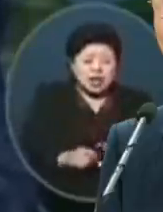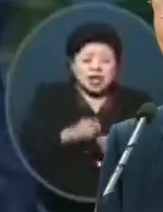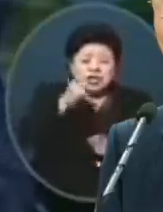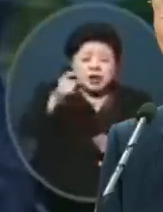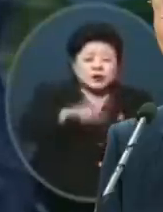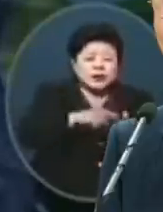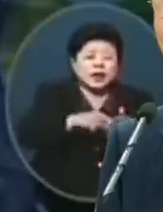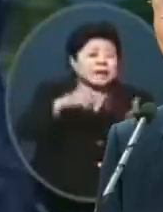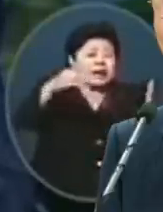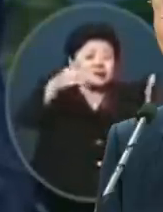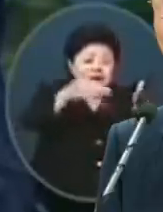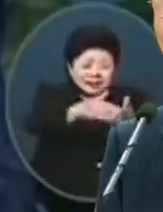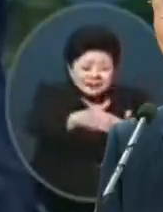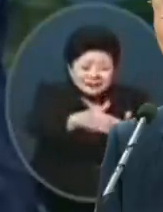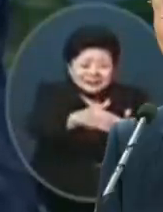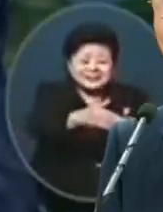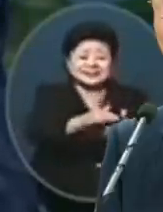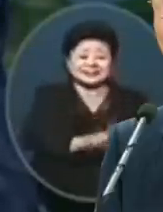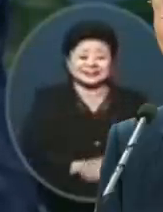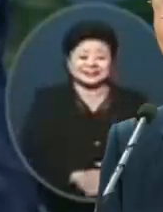영원히 청산해 버렸습니다.